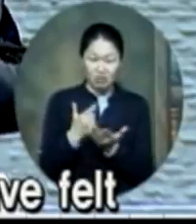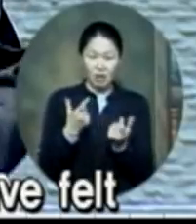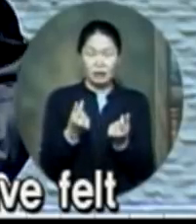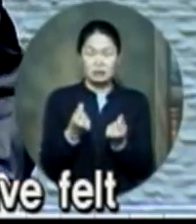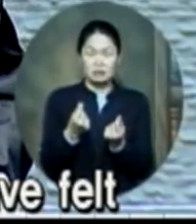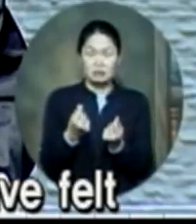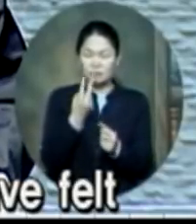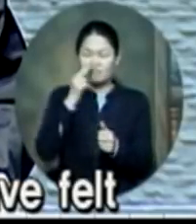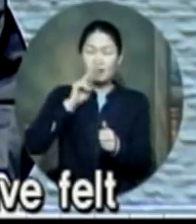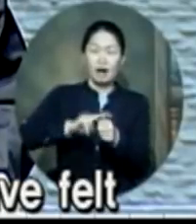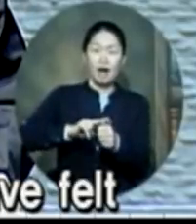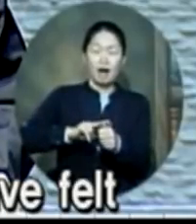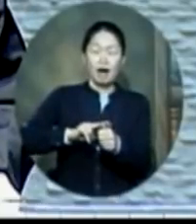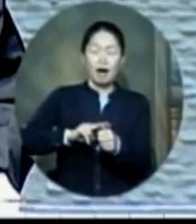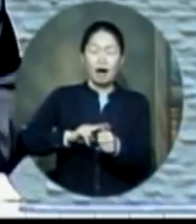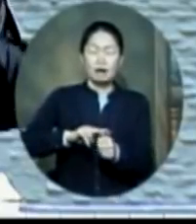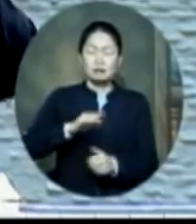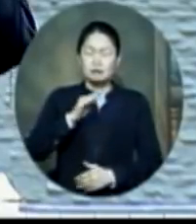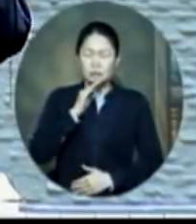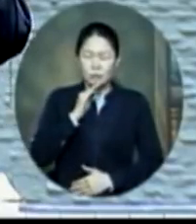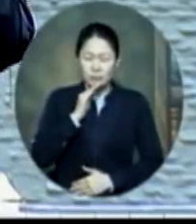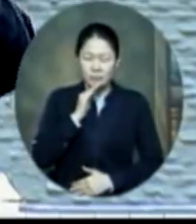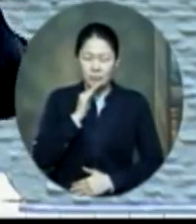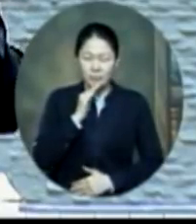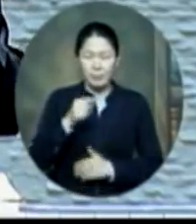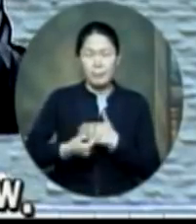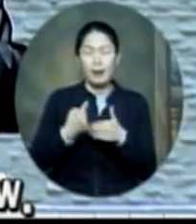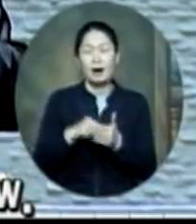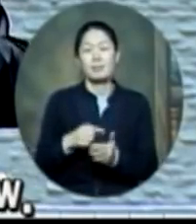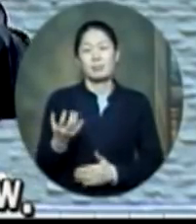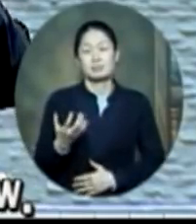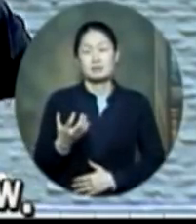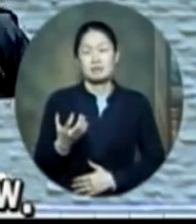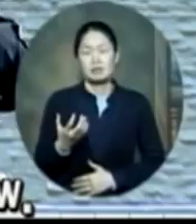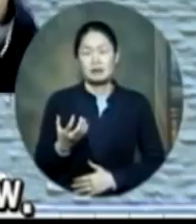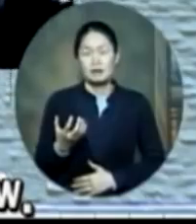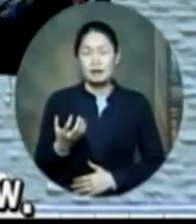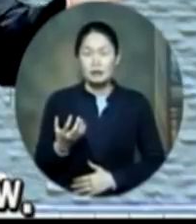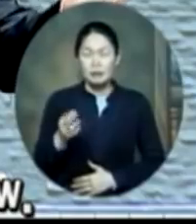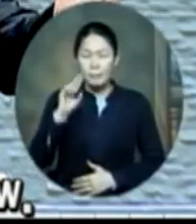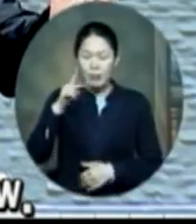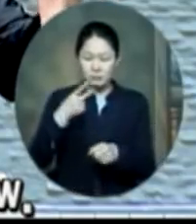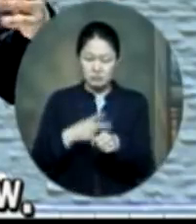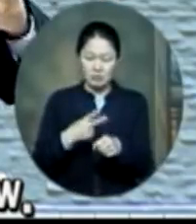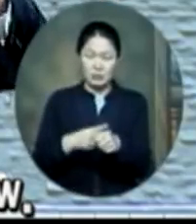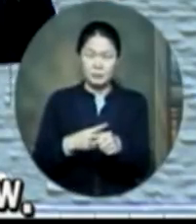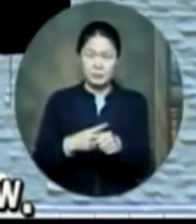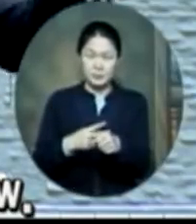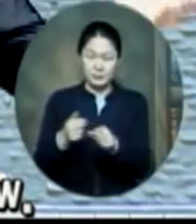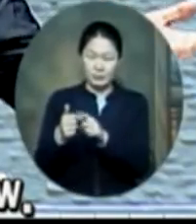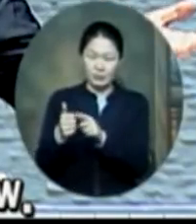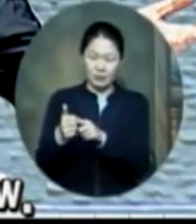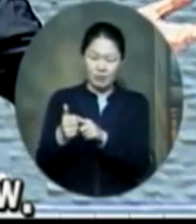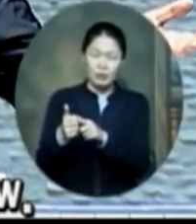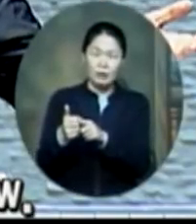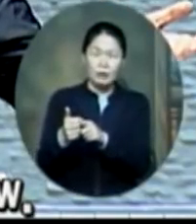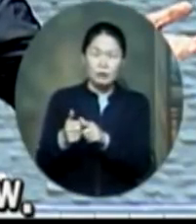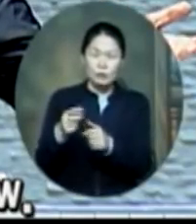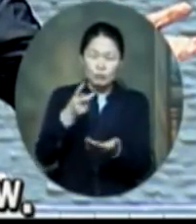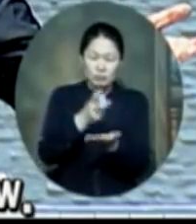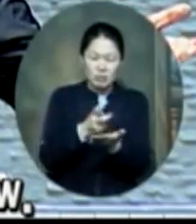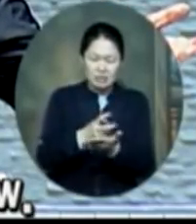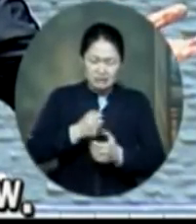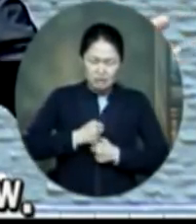심정이 얼마나 마음이 아팠겠습니까? 그리고 사도 바울에게 규례를 지키는 것을 모든 사람들에게 알게